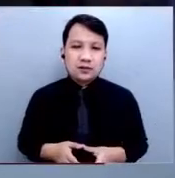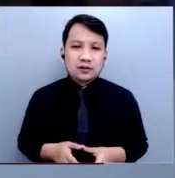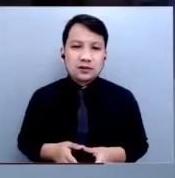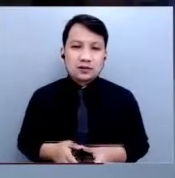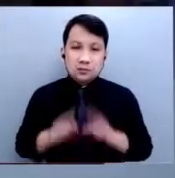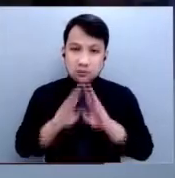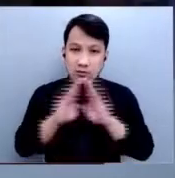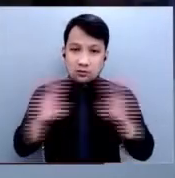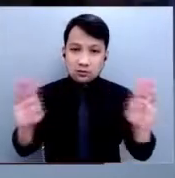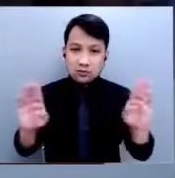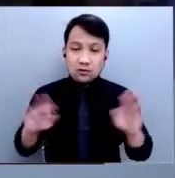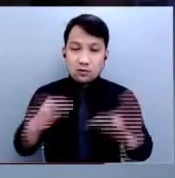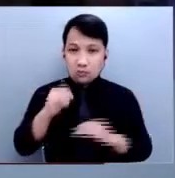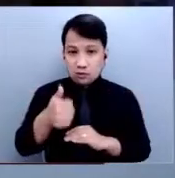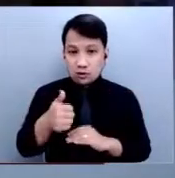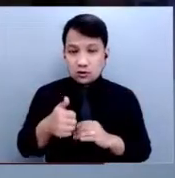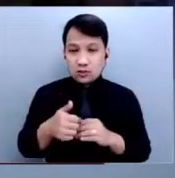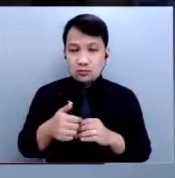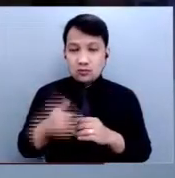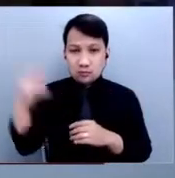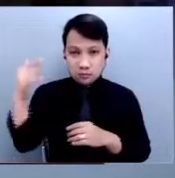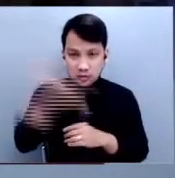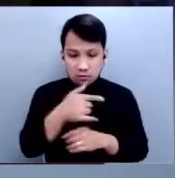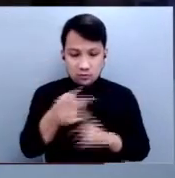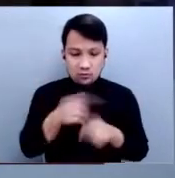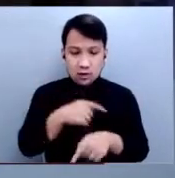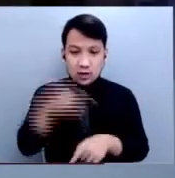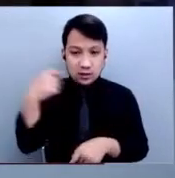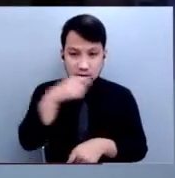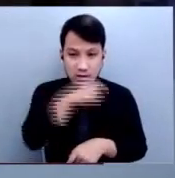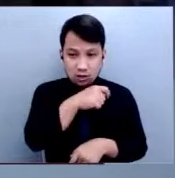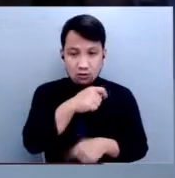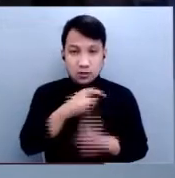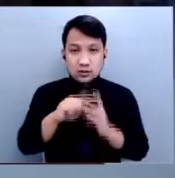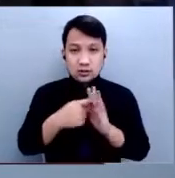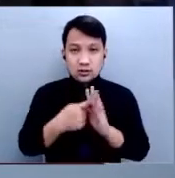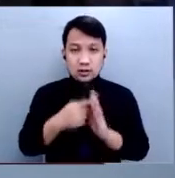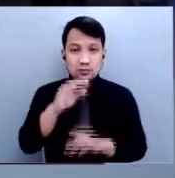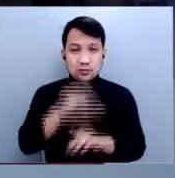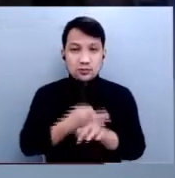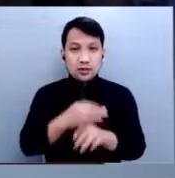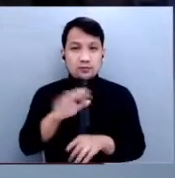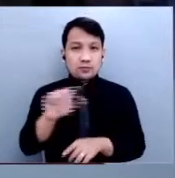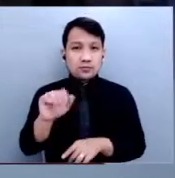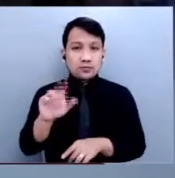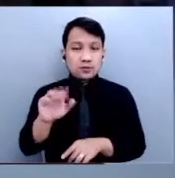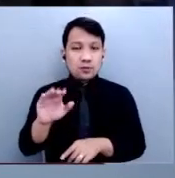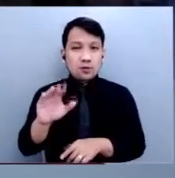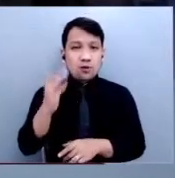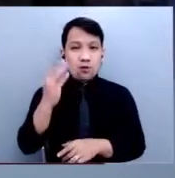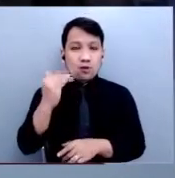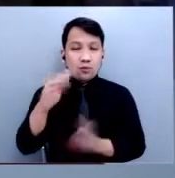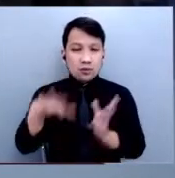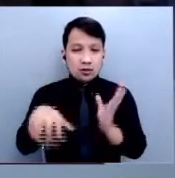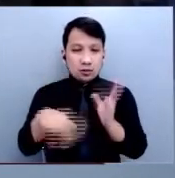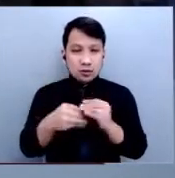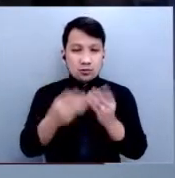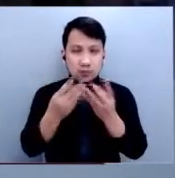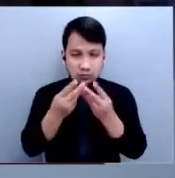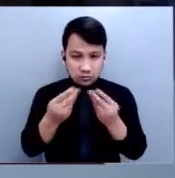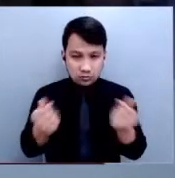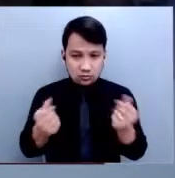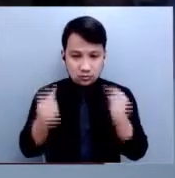Magbubukas na ulit para sa mga dayuhang manggagawa ang Taiwan simula sa February 15. Ito'y matapos marisolba ang issue sa